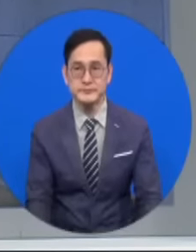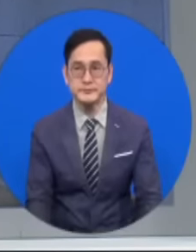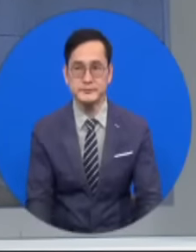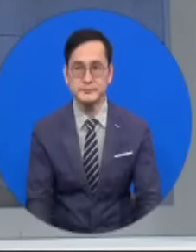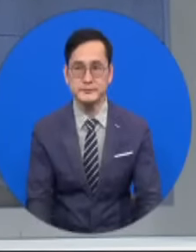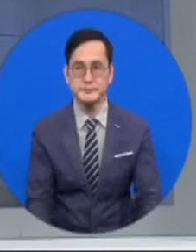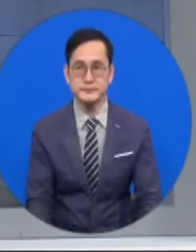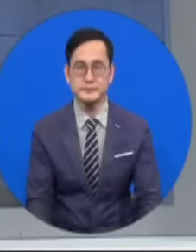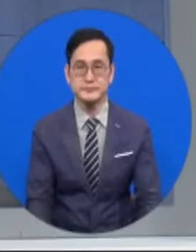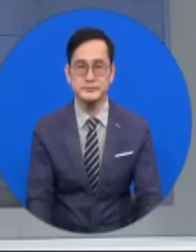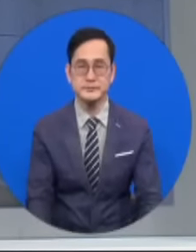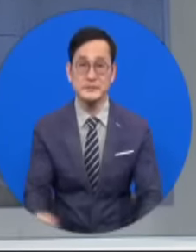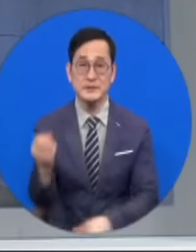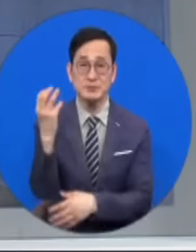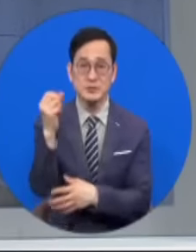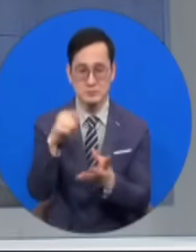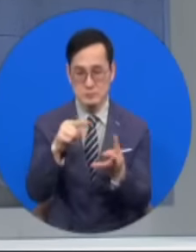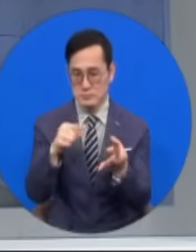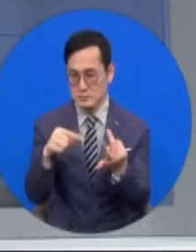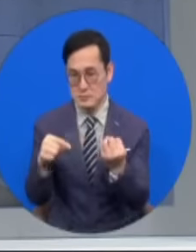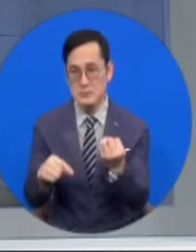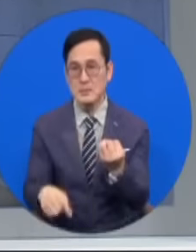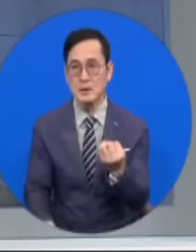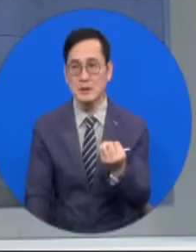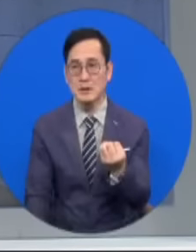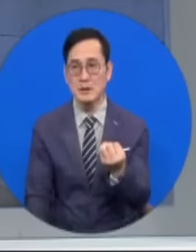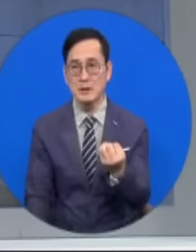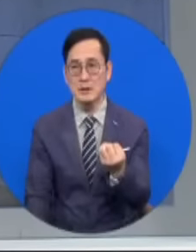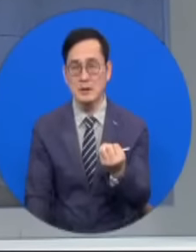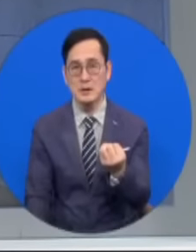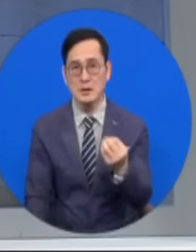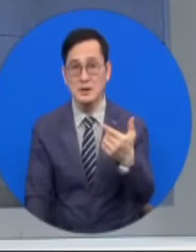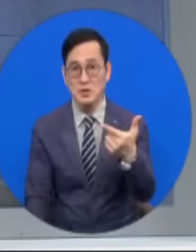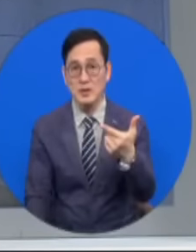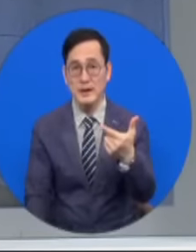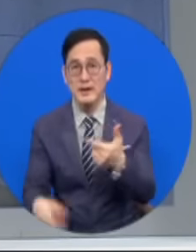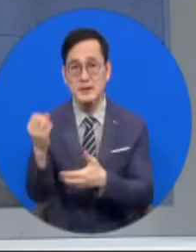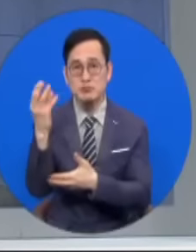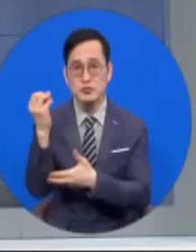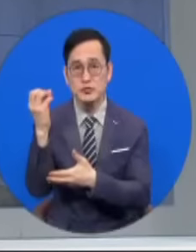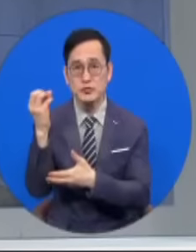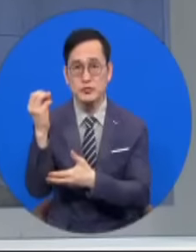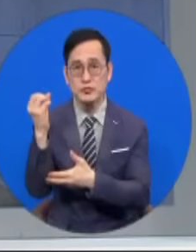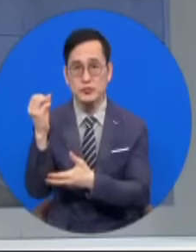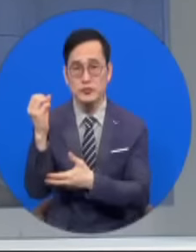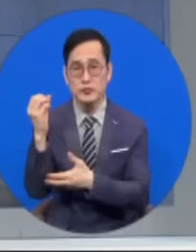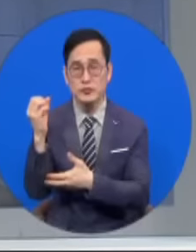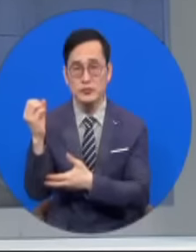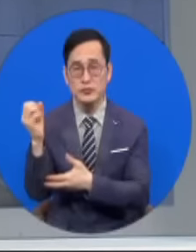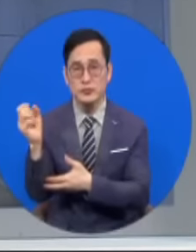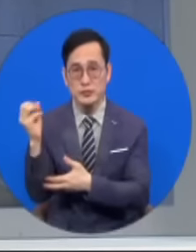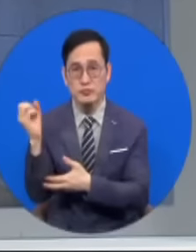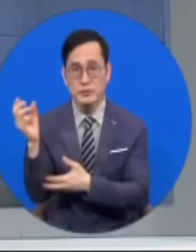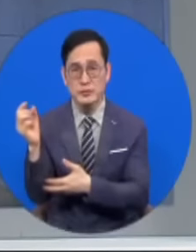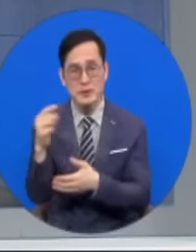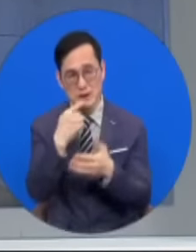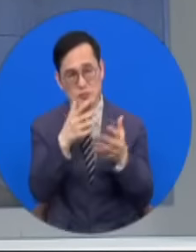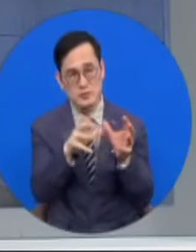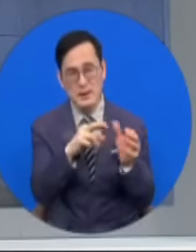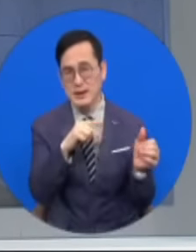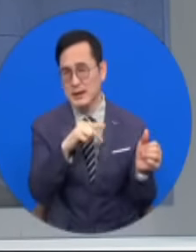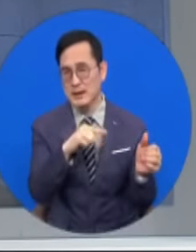경영신문 서울 신문 있었나요 아까네 서울신문 제가 언급한게 여섯 개 언론인 모두 다 민주당을